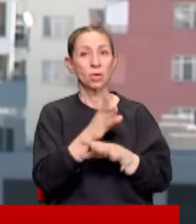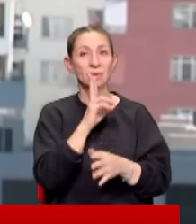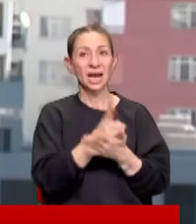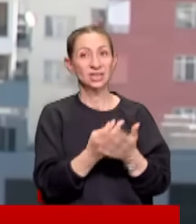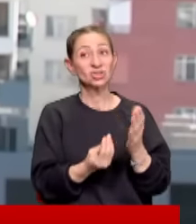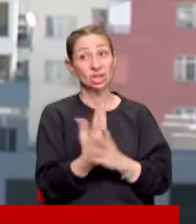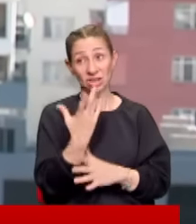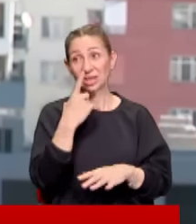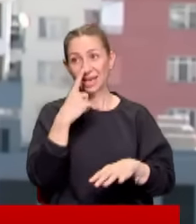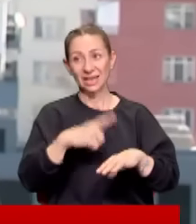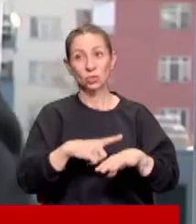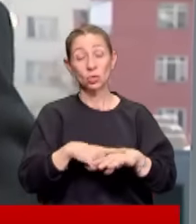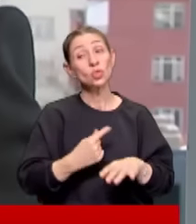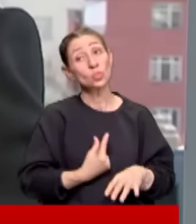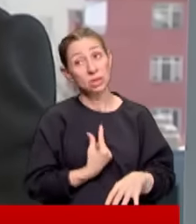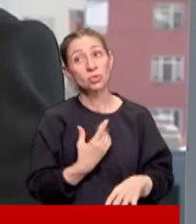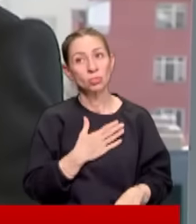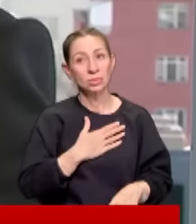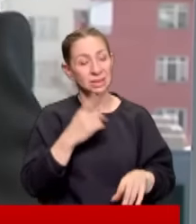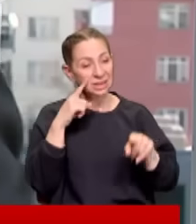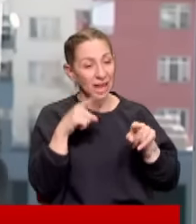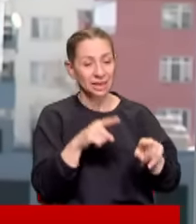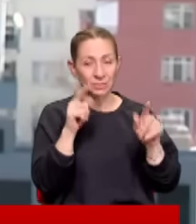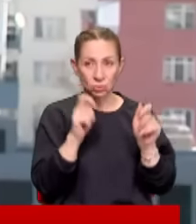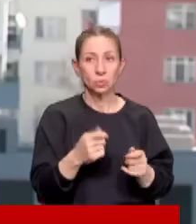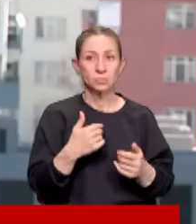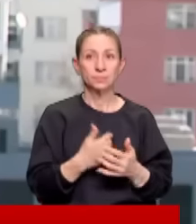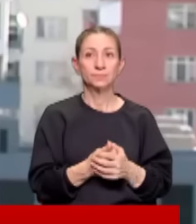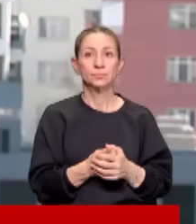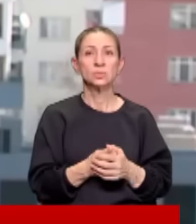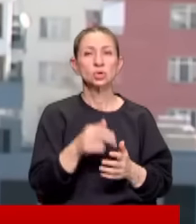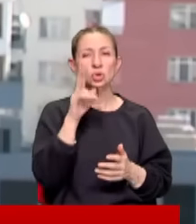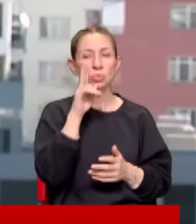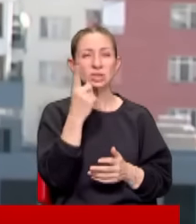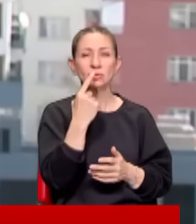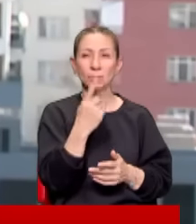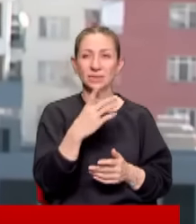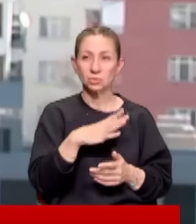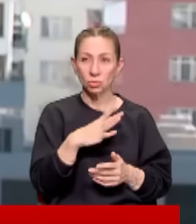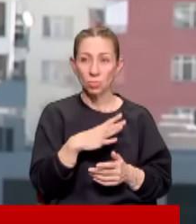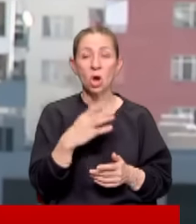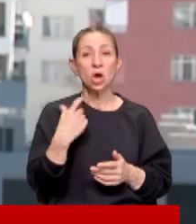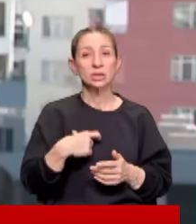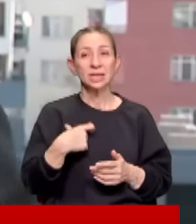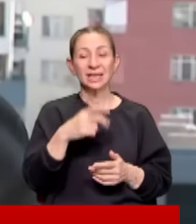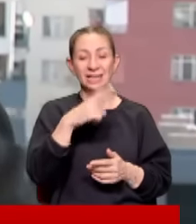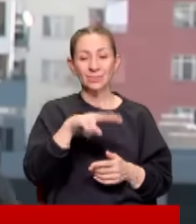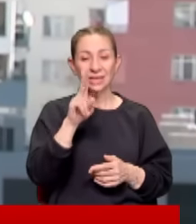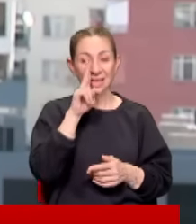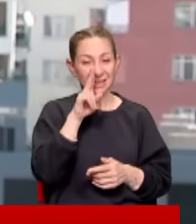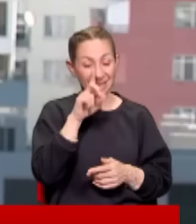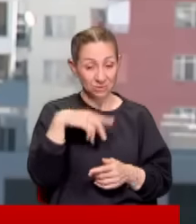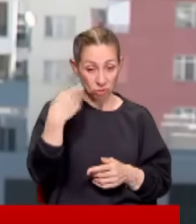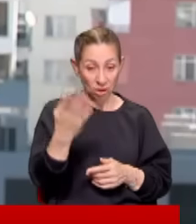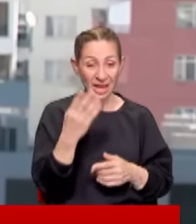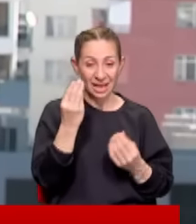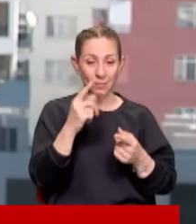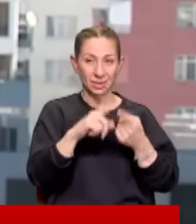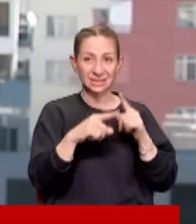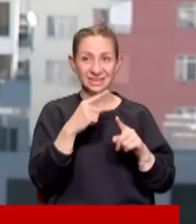kararın çıkacağını ümit ediyor. Bununla takipçisi olacağımızı ifade ediyorum. Son bir şey söylemek Lütfen. İstiyorum. Özellikle 27 Nisan'dan sonraki İyi